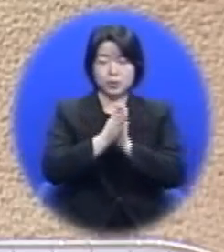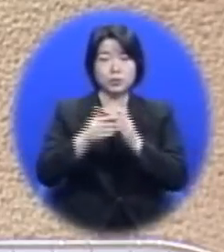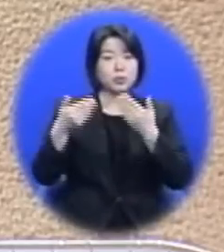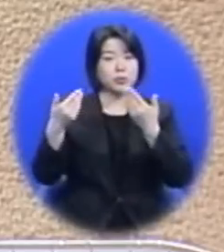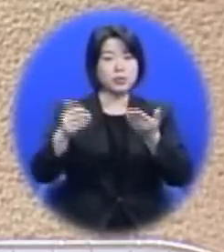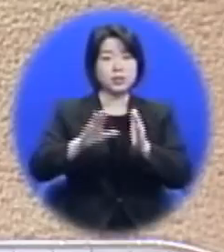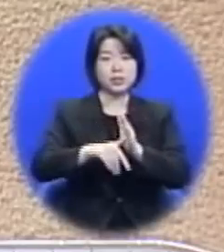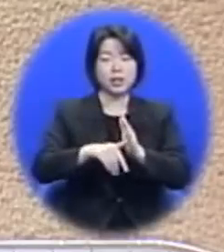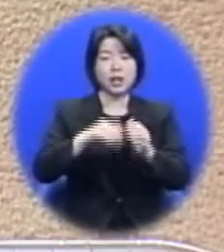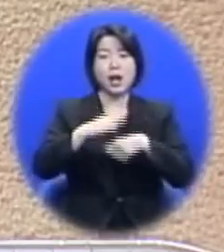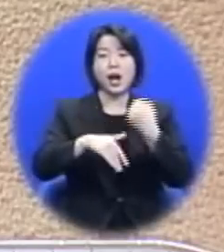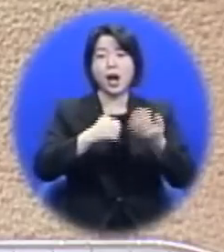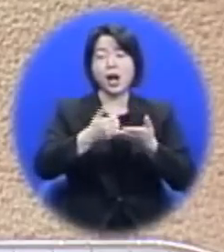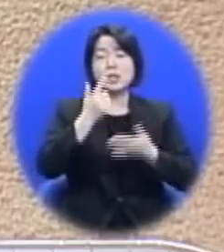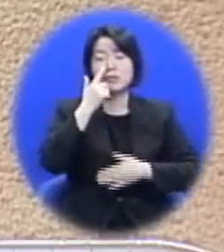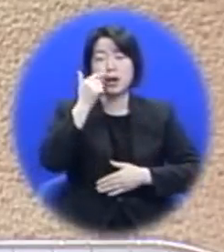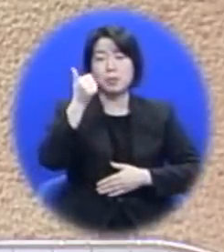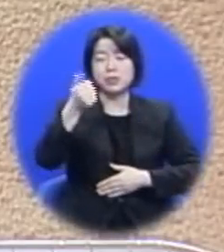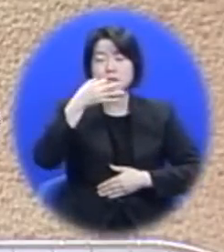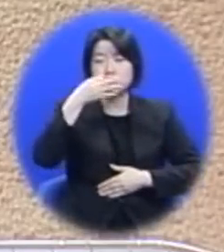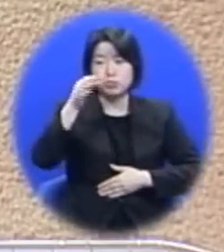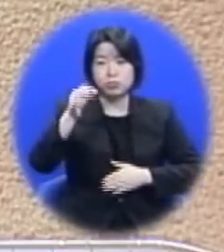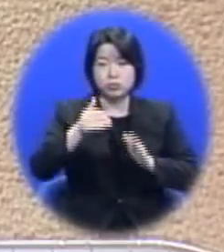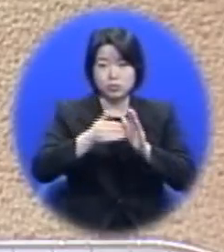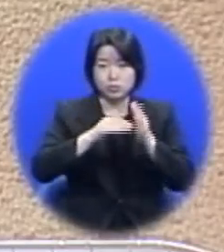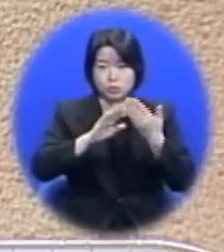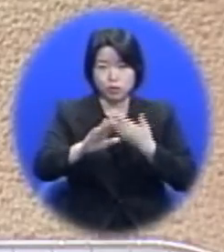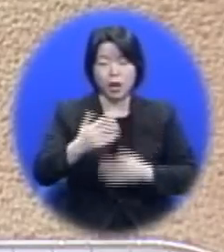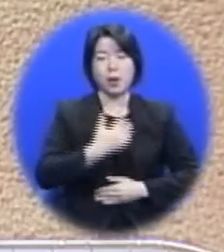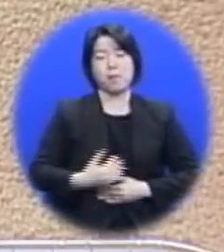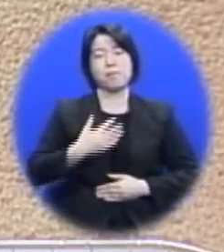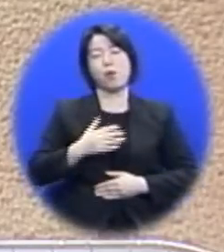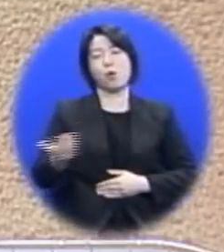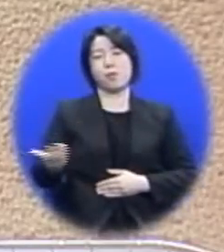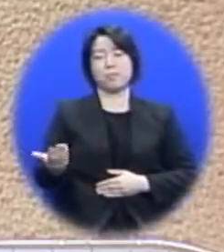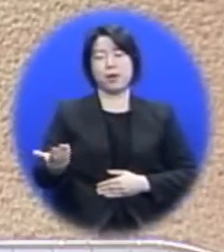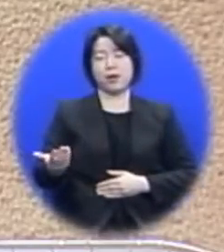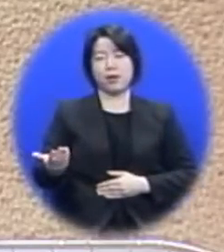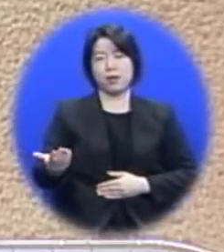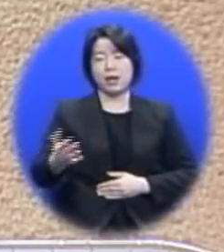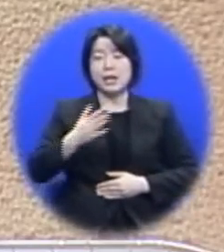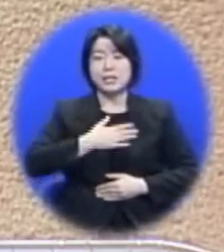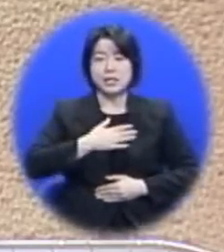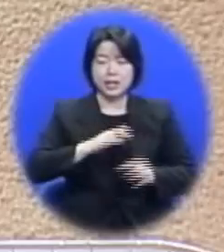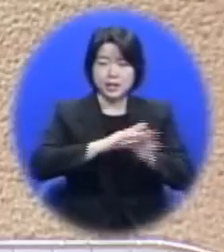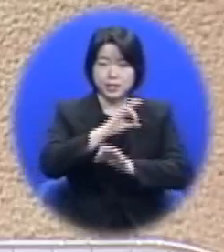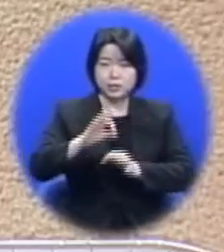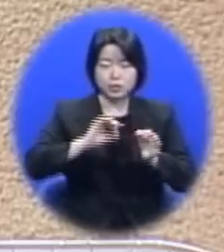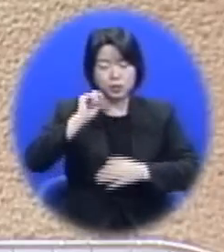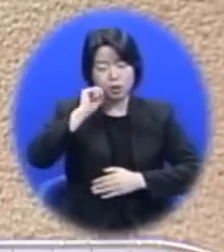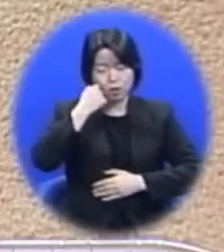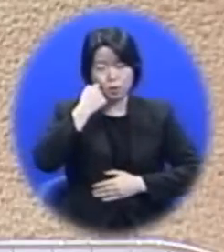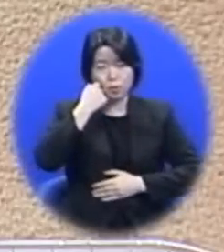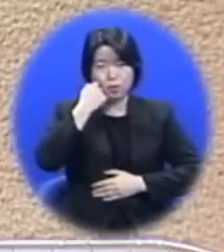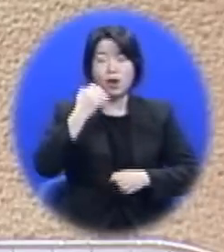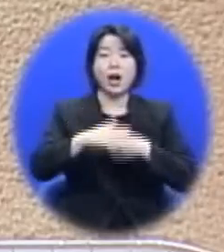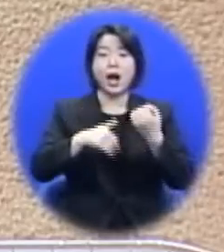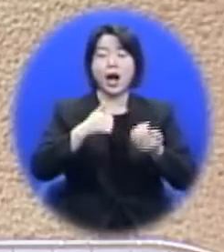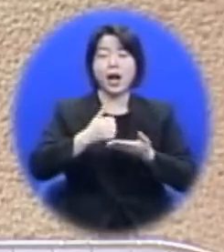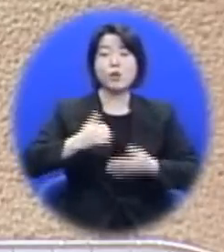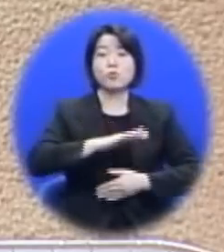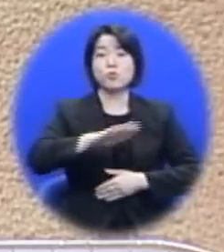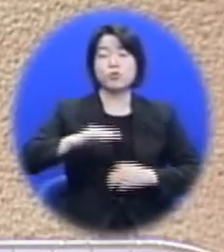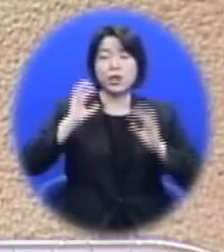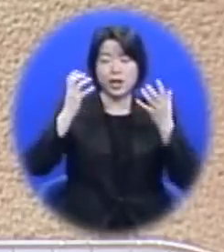하나님 아버지 이렇게 부르고는 하나님 몸이 아파요. 하나님 제가 경제적으로 어려워요. 하나님, 우리